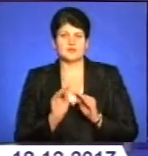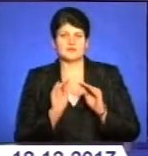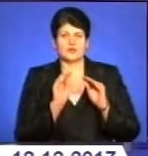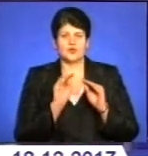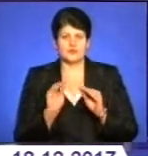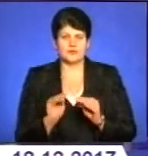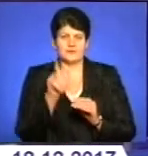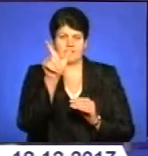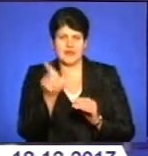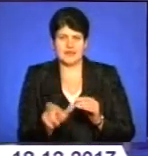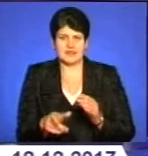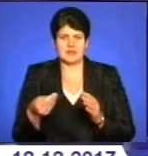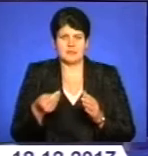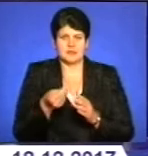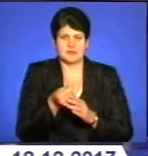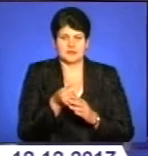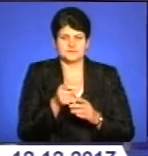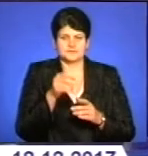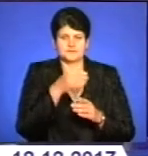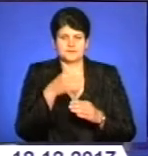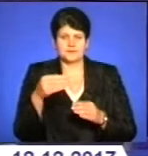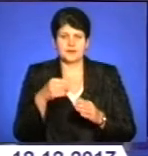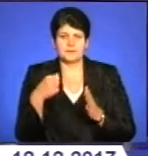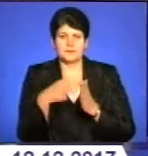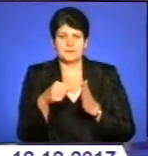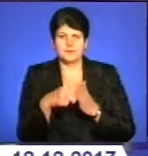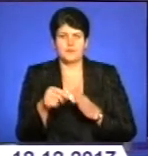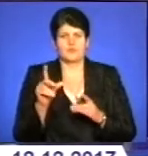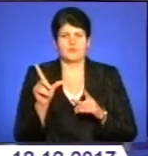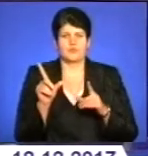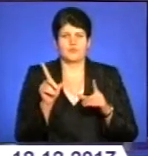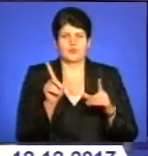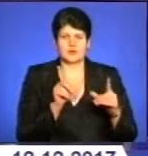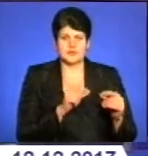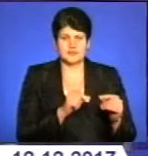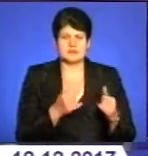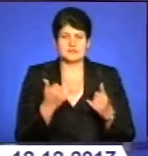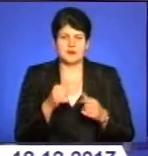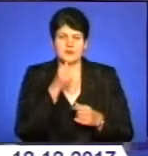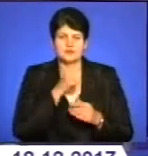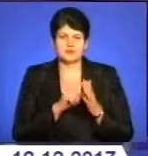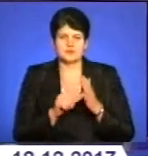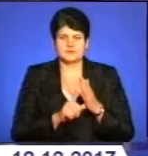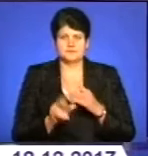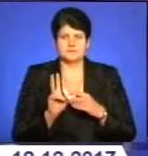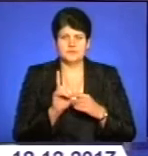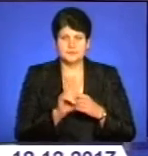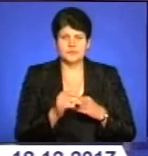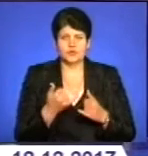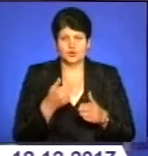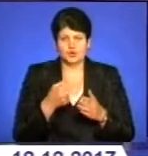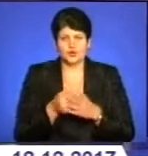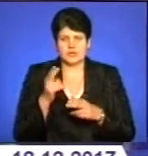стаціонарні валідатори для оплати проїзду. Поки що їх тестують лише у 6 тролейбусах. Загалом до кінця року в Тернопільелектротрансі